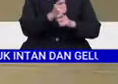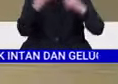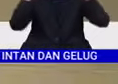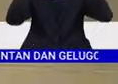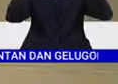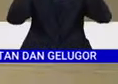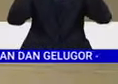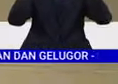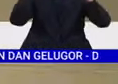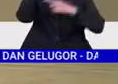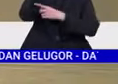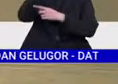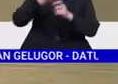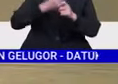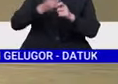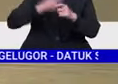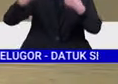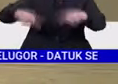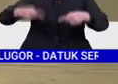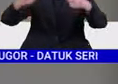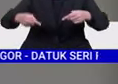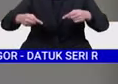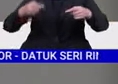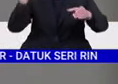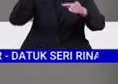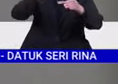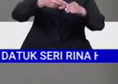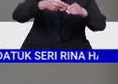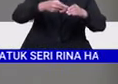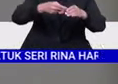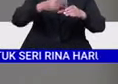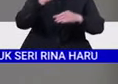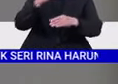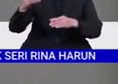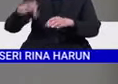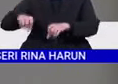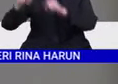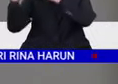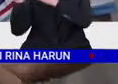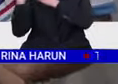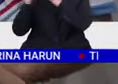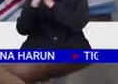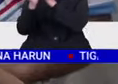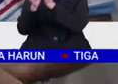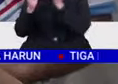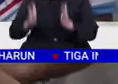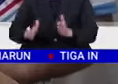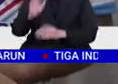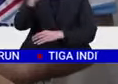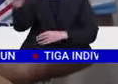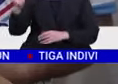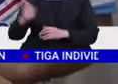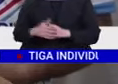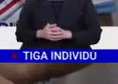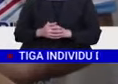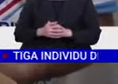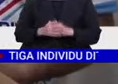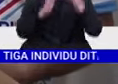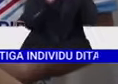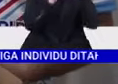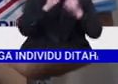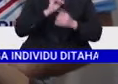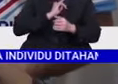kecemerlangan dalam setiap kejohanan yang disertai atau diambil alih headline harapan daripada saya